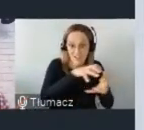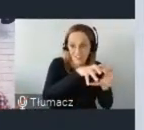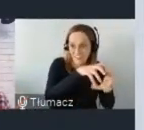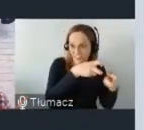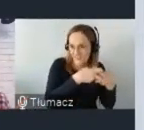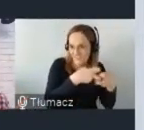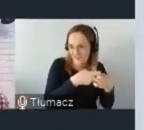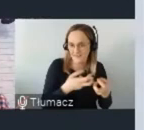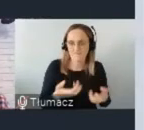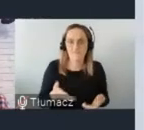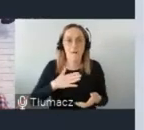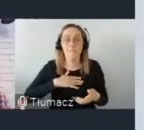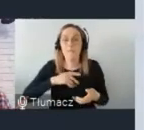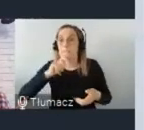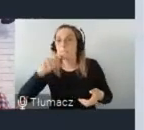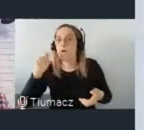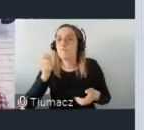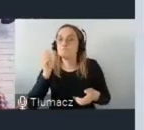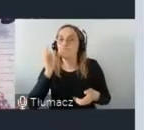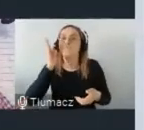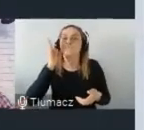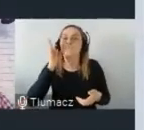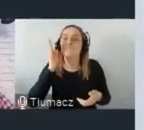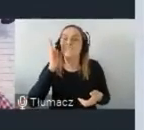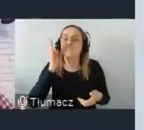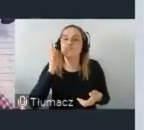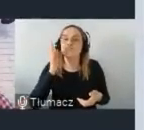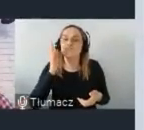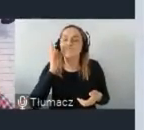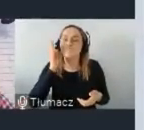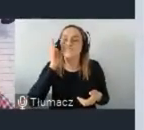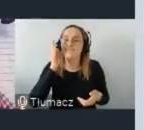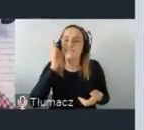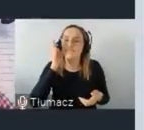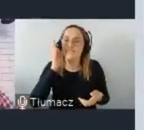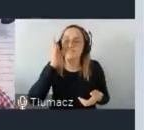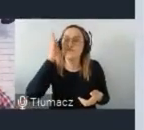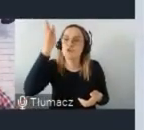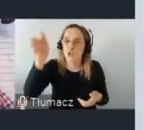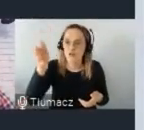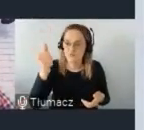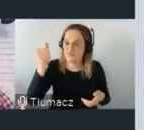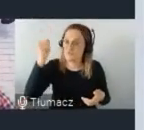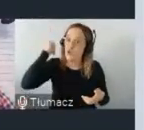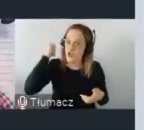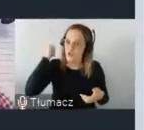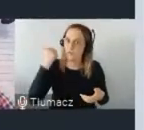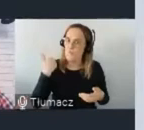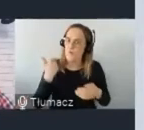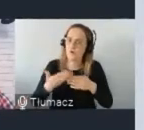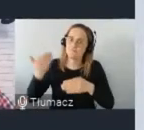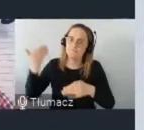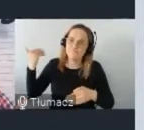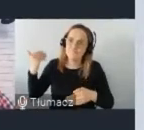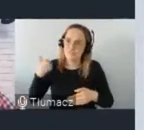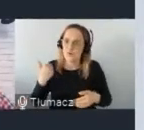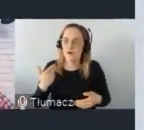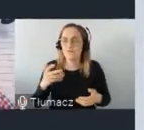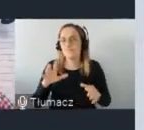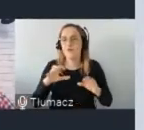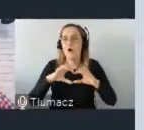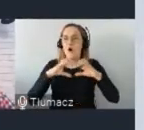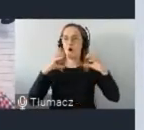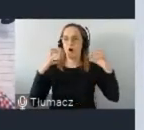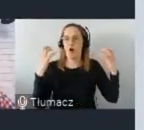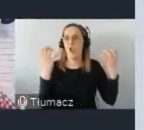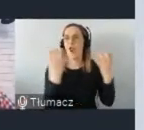Mamy wreszcie podróże w przeszłość, no bo nie możemy podróżować jeszcze w przeszłość i przyszłość. Możemy przenieść się na przykład do Koloseum gdzieś tam